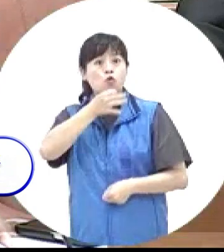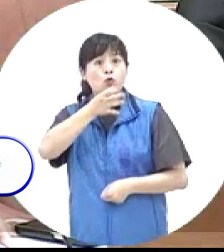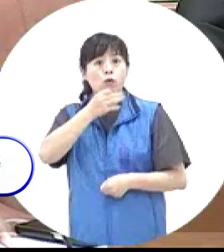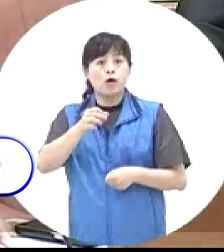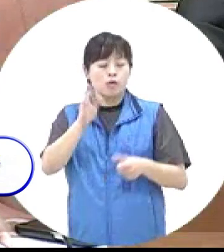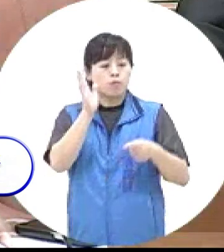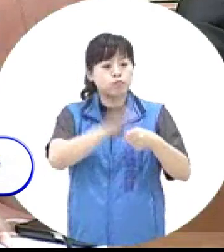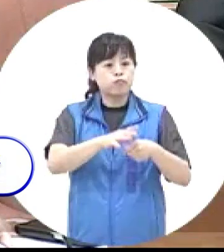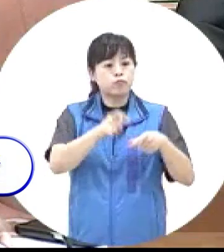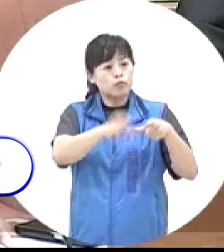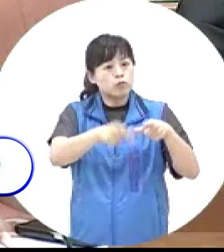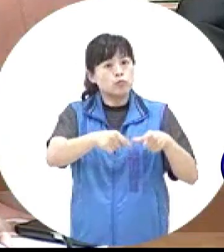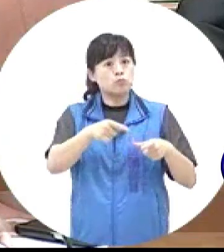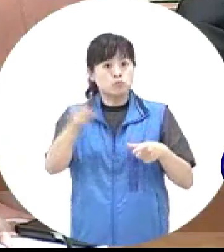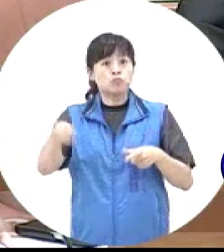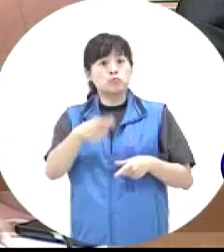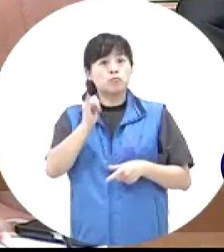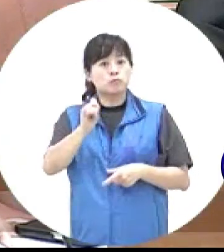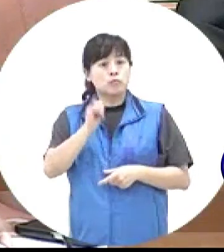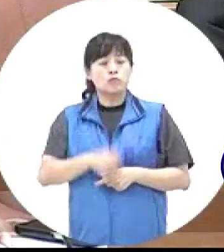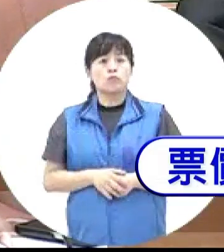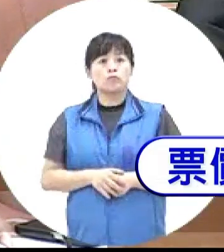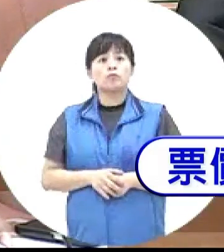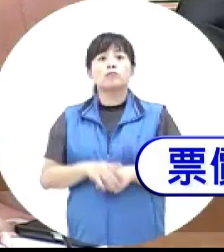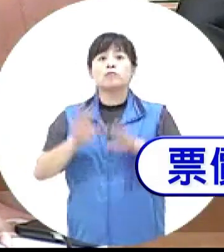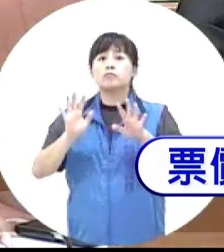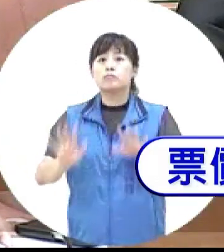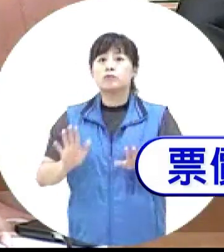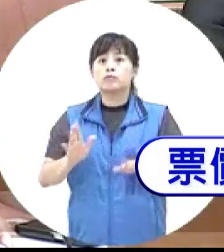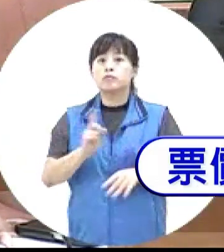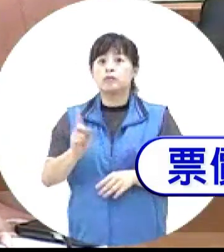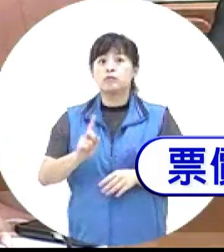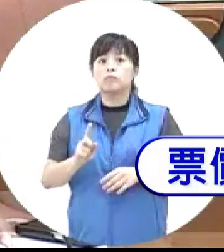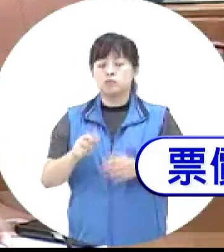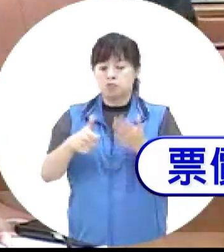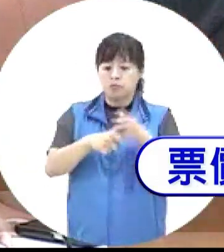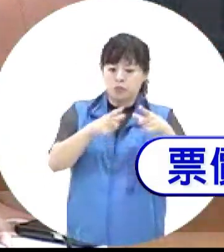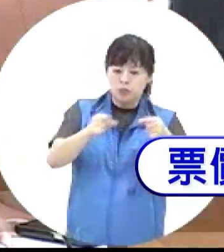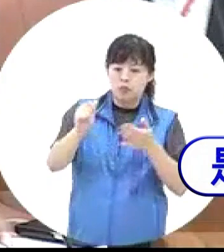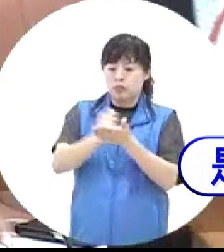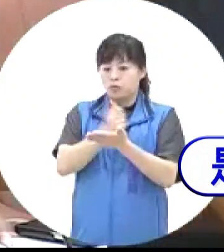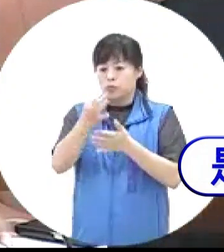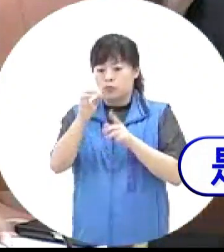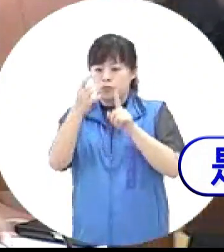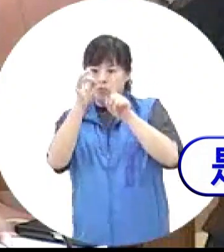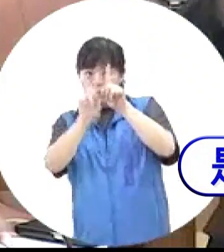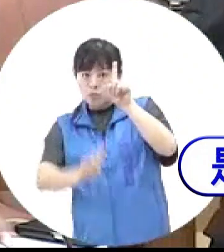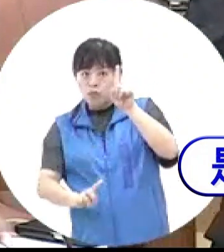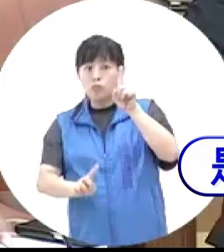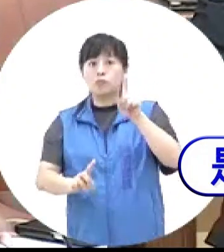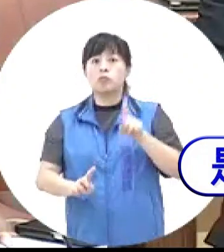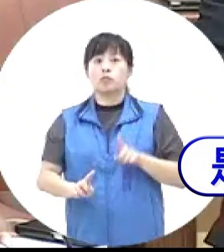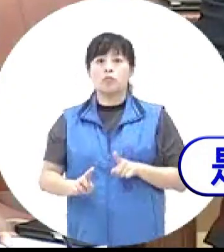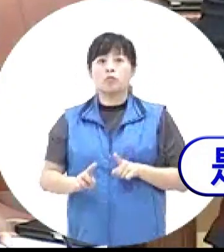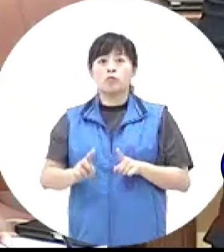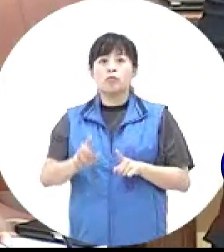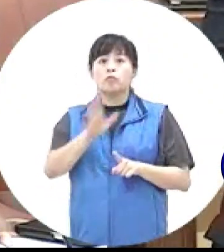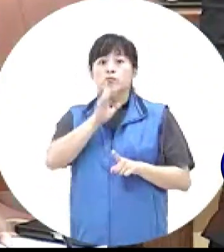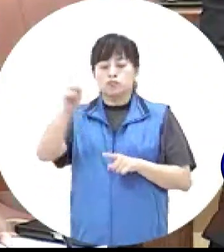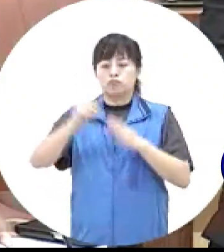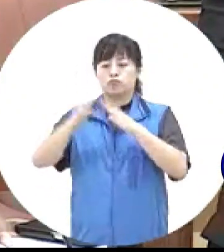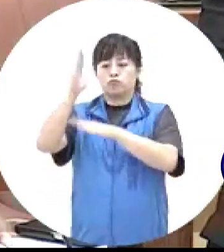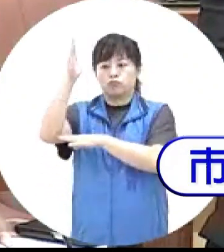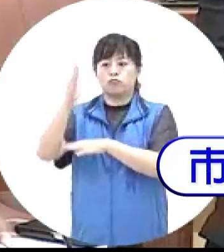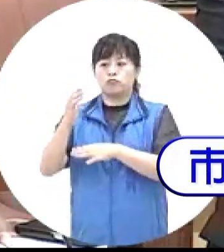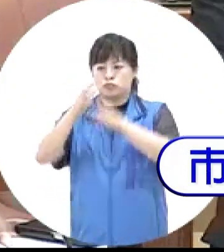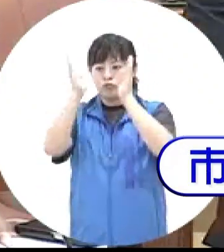这样子的一个部分。 我们现在那个票价跟运价之间的差额是已经由这个市府这边